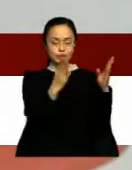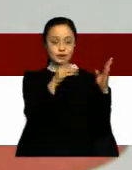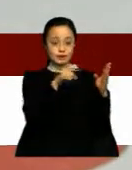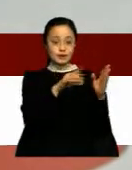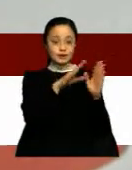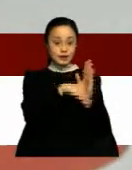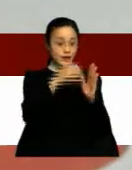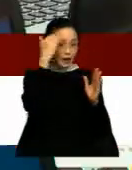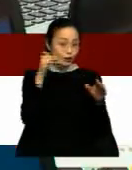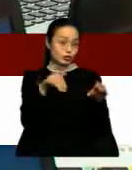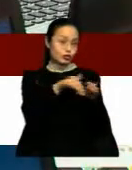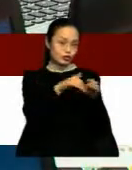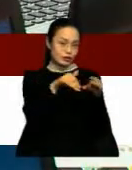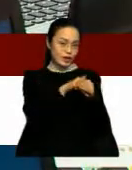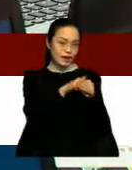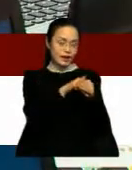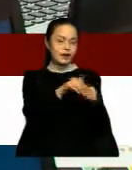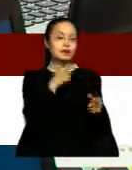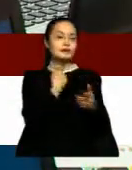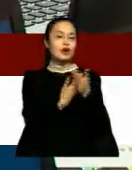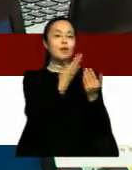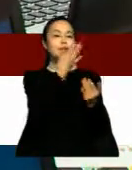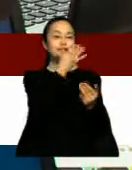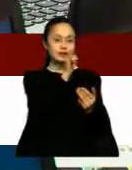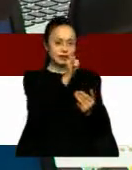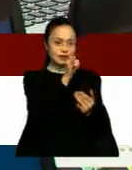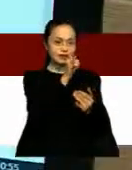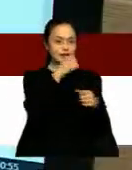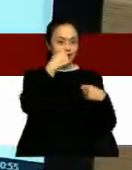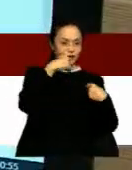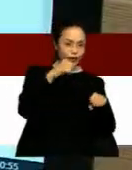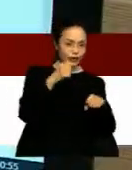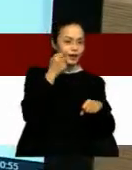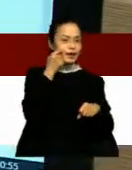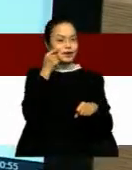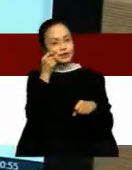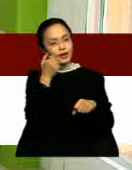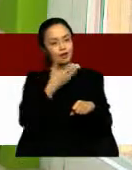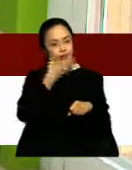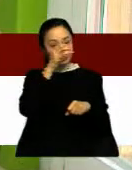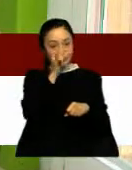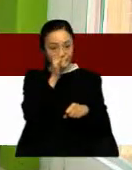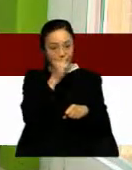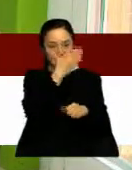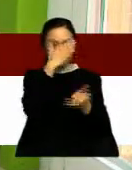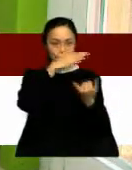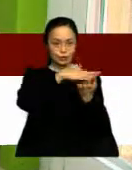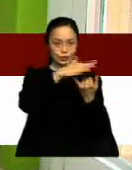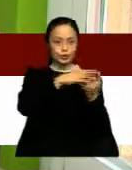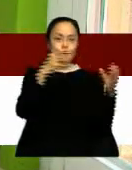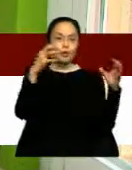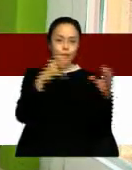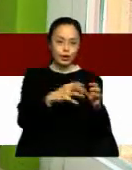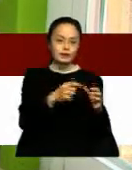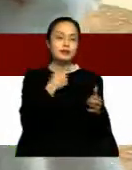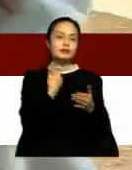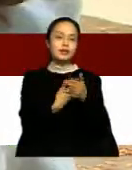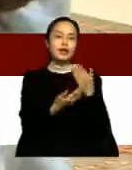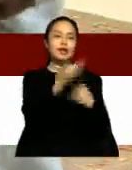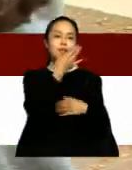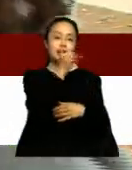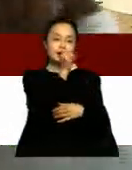트레이닝 센터 라 그래서 청소년들의 힙합 또 연예인들을 꾸고 있는 이런 교육을 다양하게 경험할 수 있도록